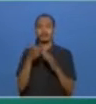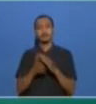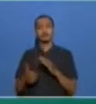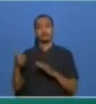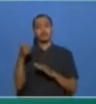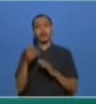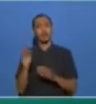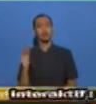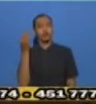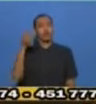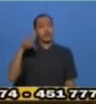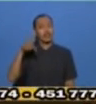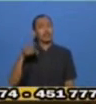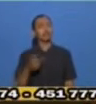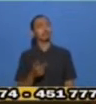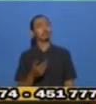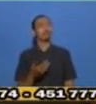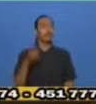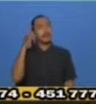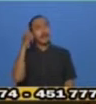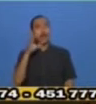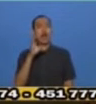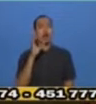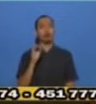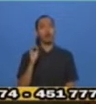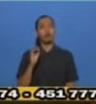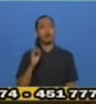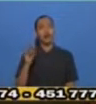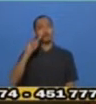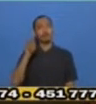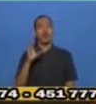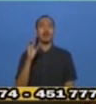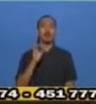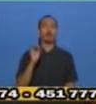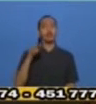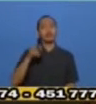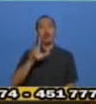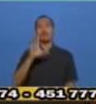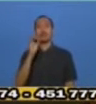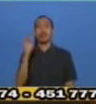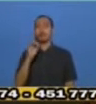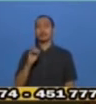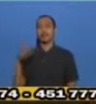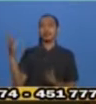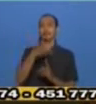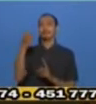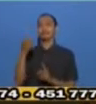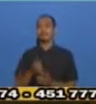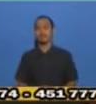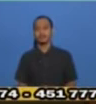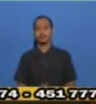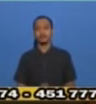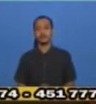kita kira-kira nanti Oktober itu sudah 80%. Nah menurut kami tidak bisa